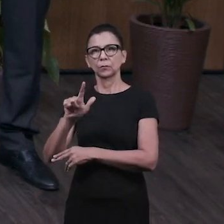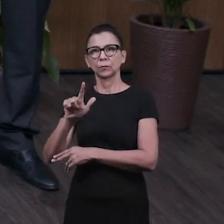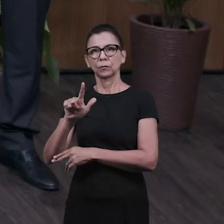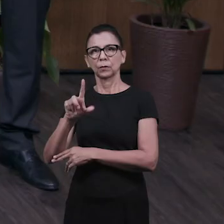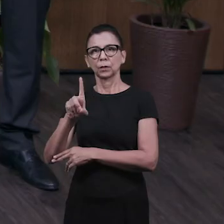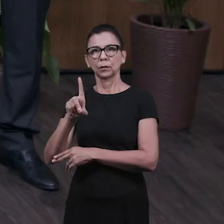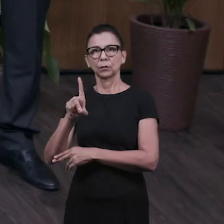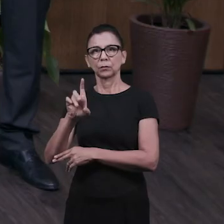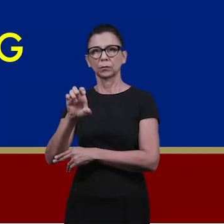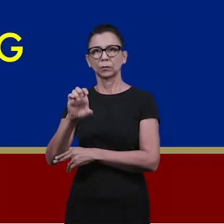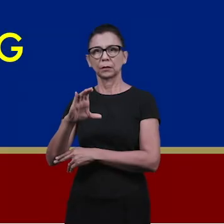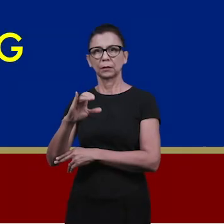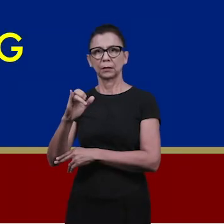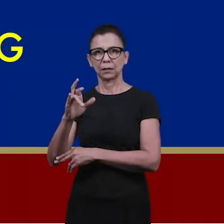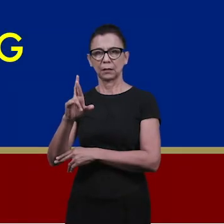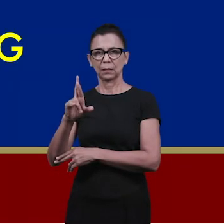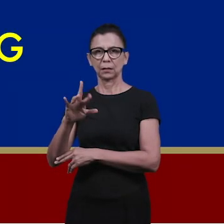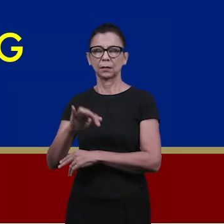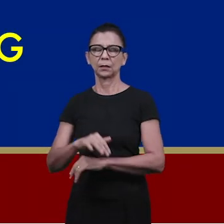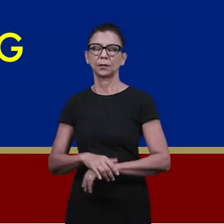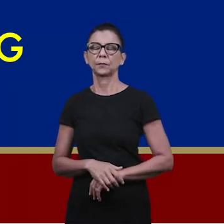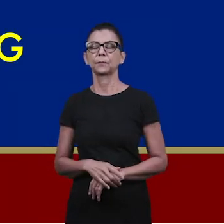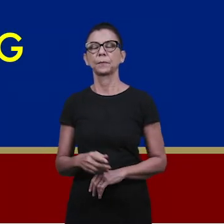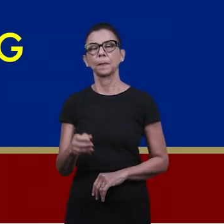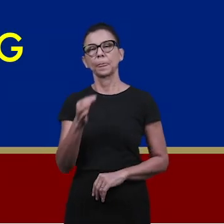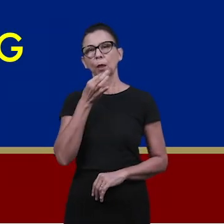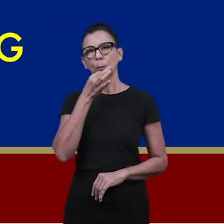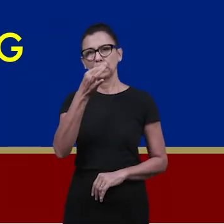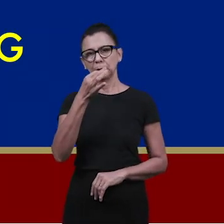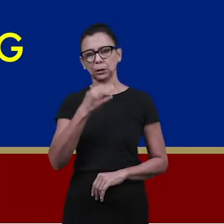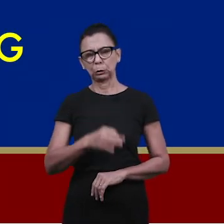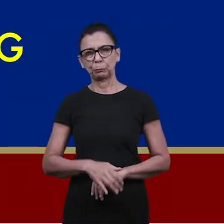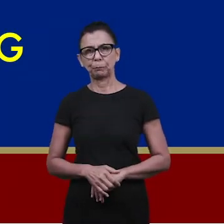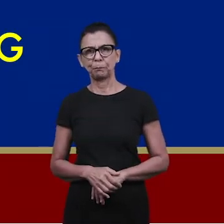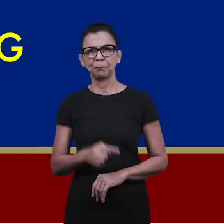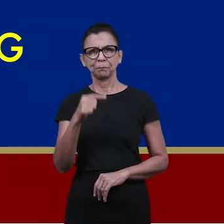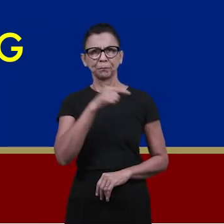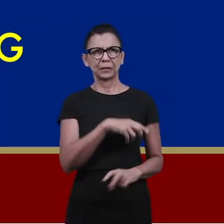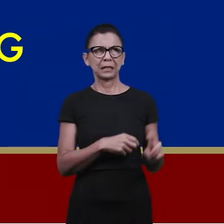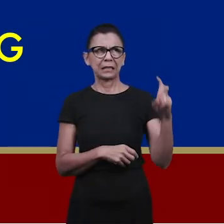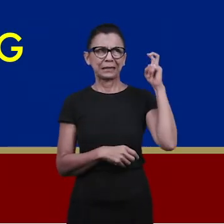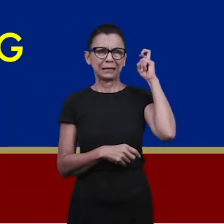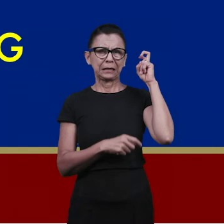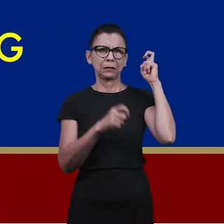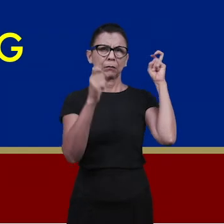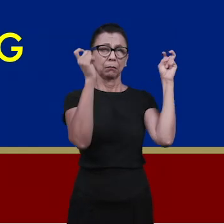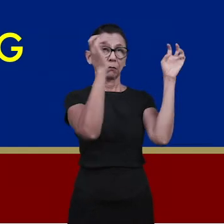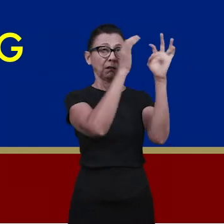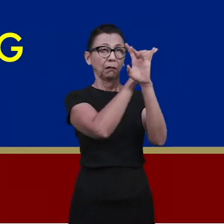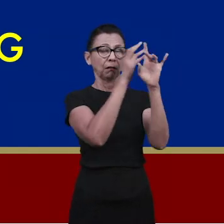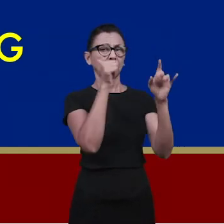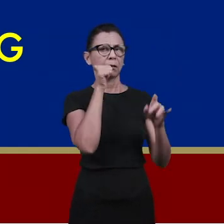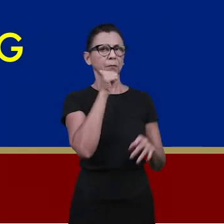écrit: les 5 vierges folles certainement savaient